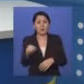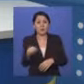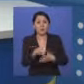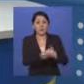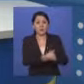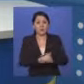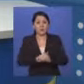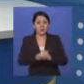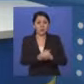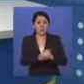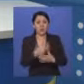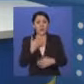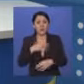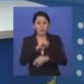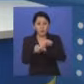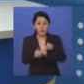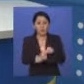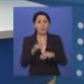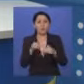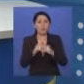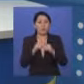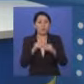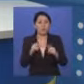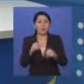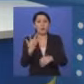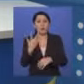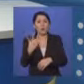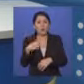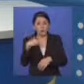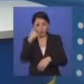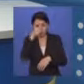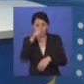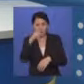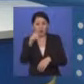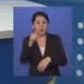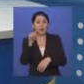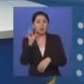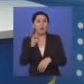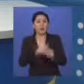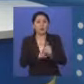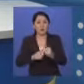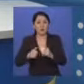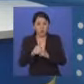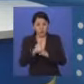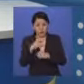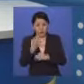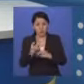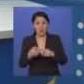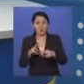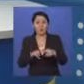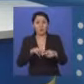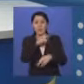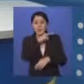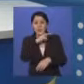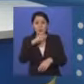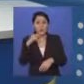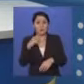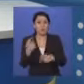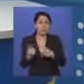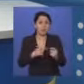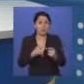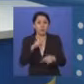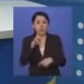Азиядағы бейбітшілік пен тұрақтылықты сақтау және өркендеу жолында 30 жылға жуық уақыт көш бастап келе жатқанын айтқан. Сонымен қатар